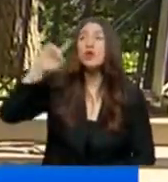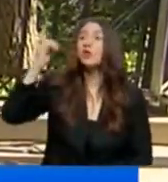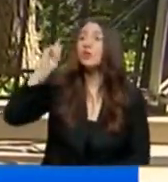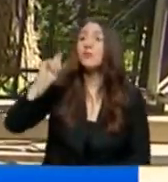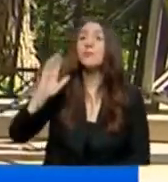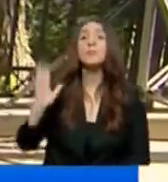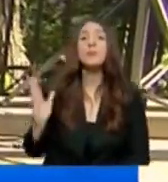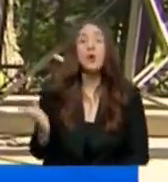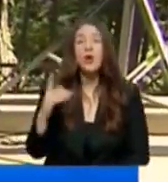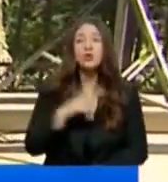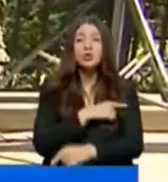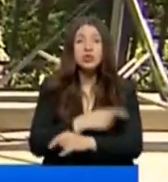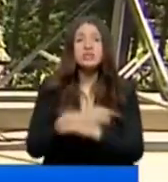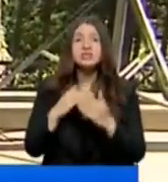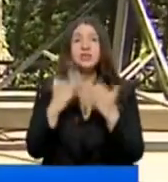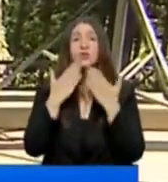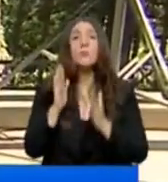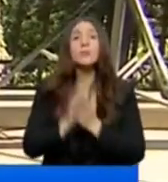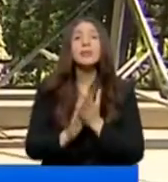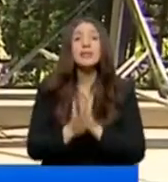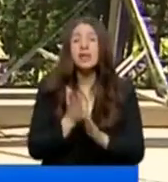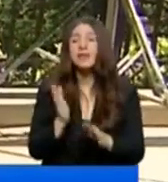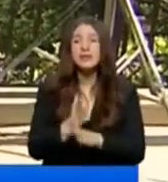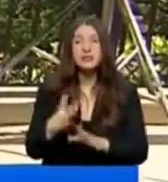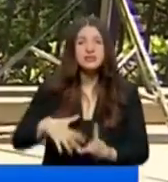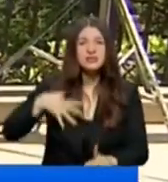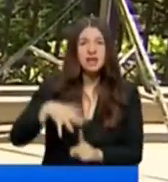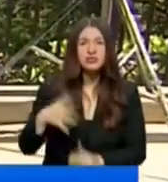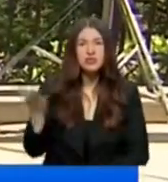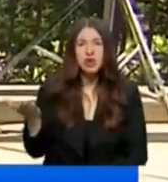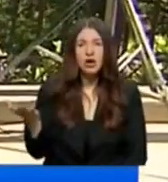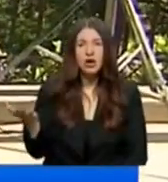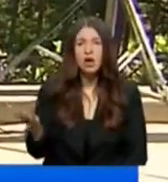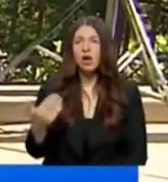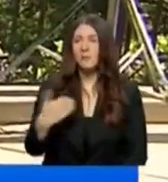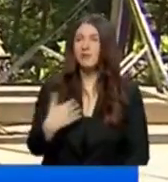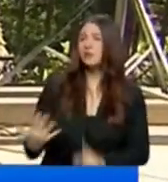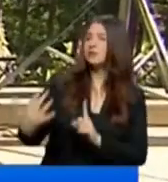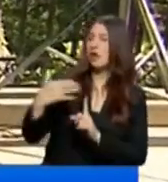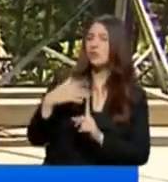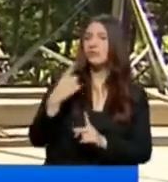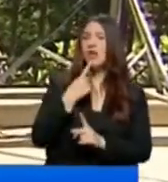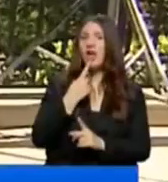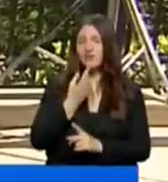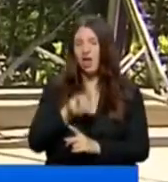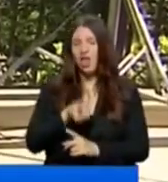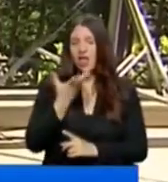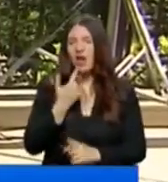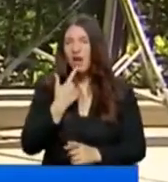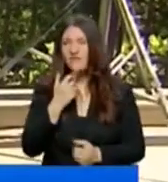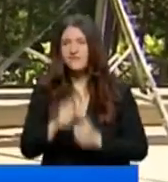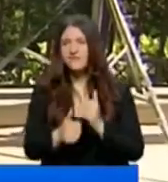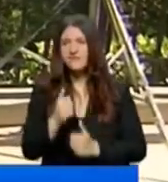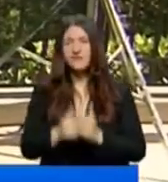yönetemiyor. Devleti yönetme gücü, kapasitesi yok artık. Niye saldırıyor? Niye? Bana saldırıyor, bir ağız dalaşı yapalım